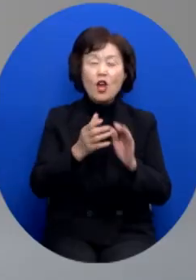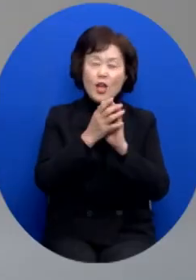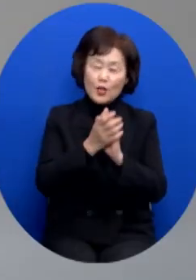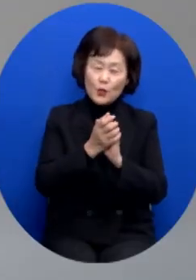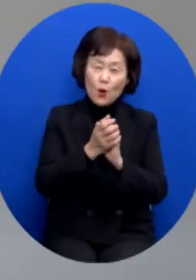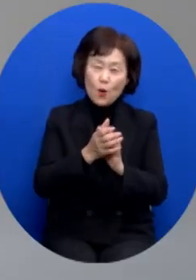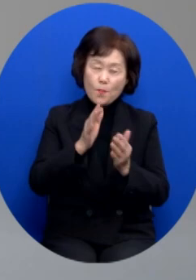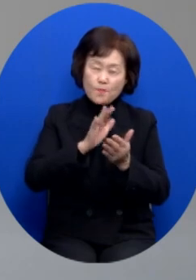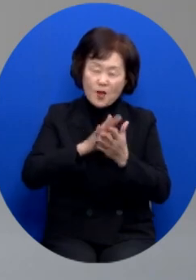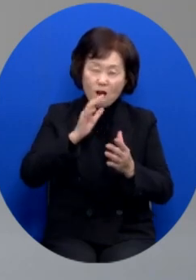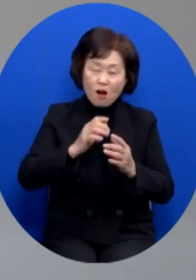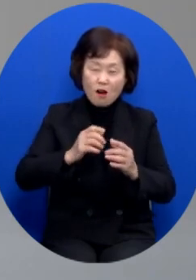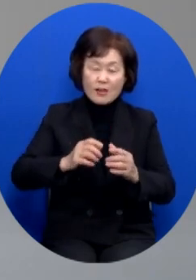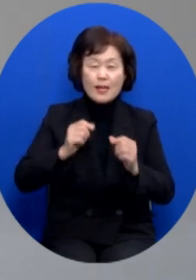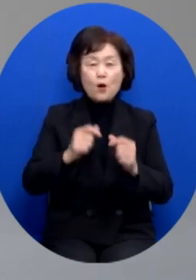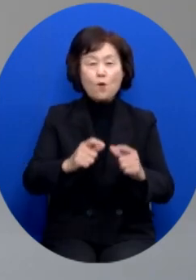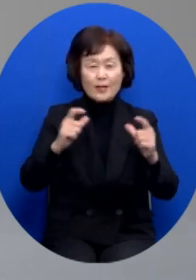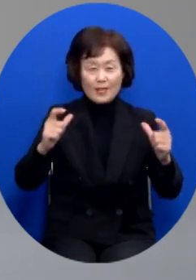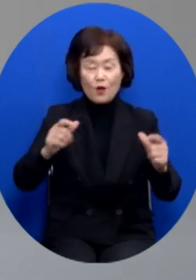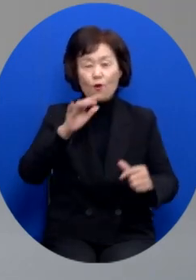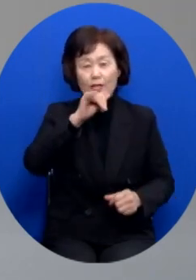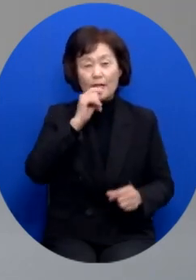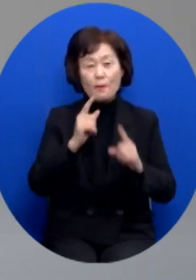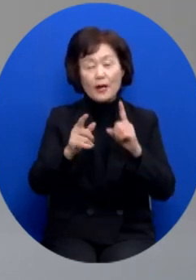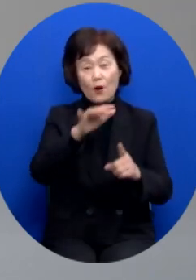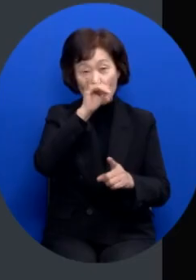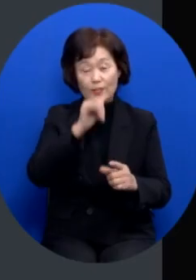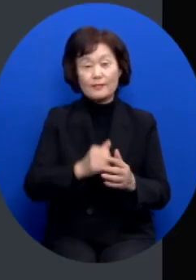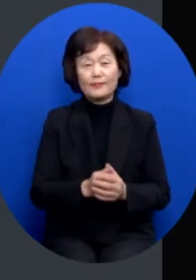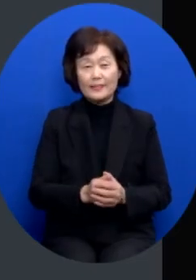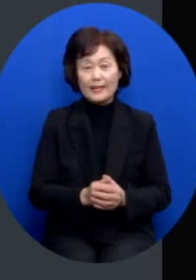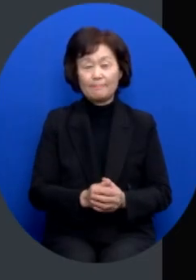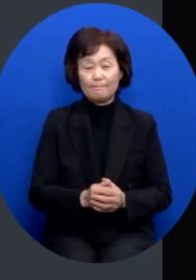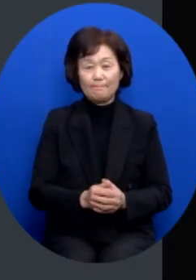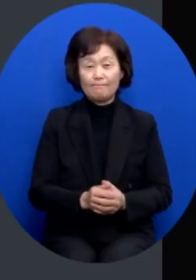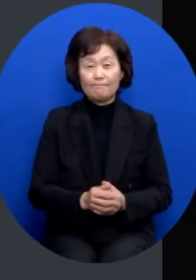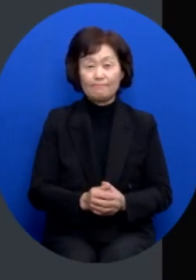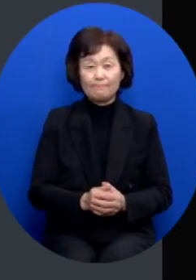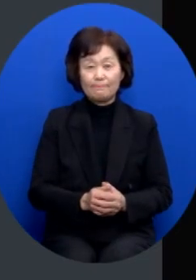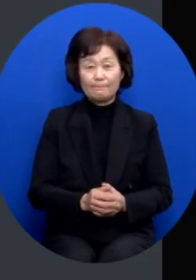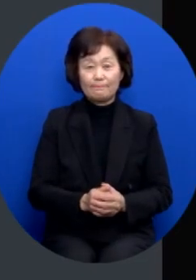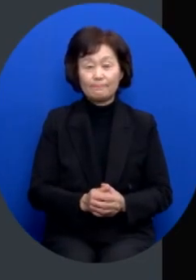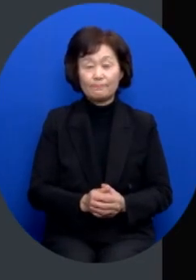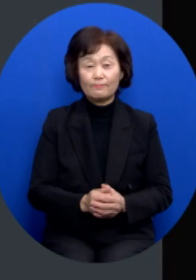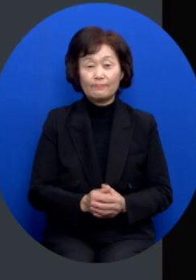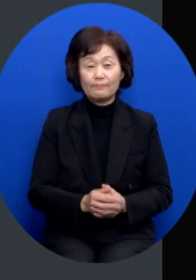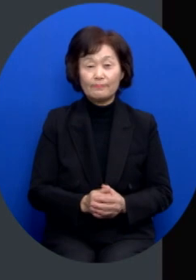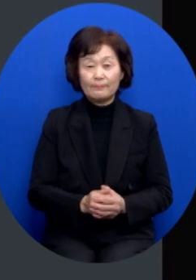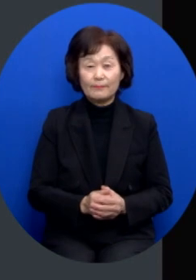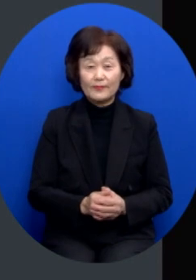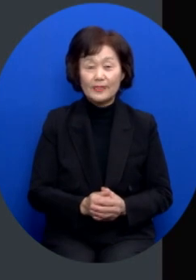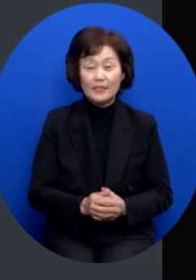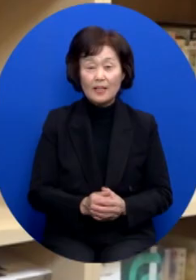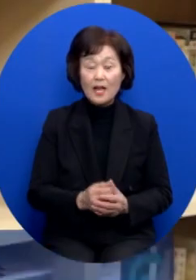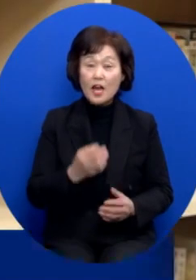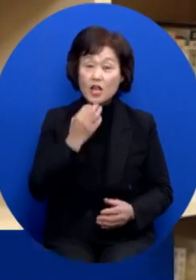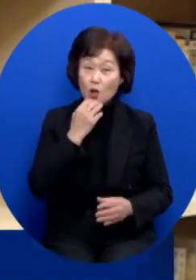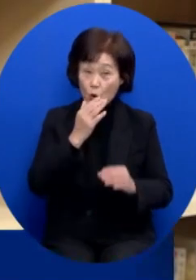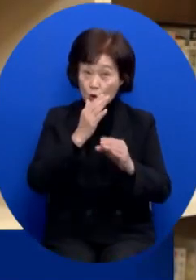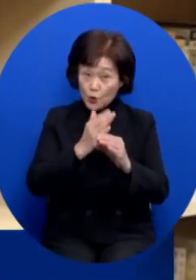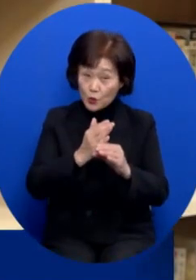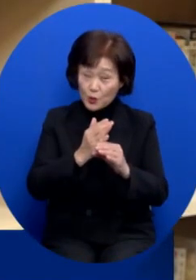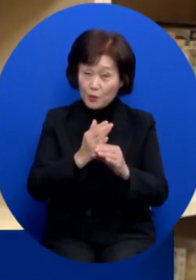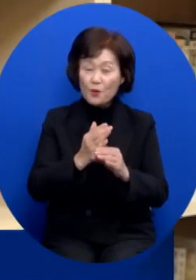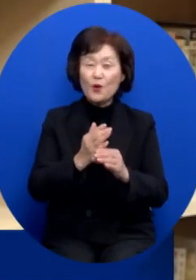기도 운동을 전국 광역시와 전 세계로 확장시켜 나가겠다는 포부를 밝혔습니다. 서울 중심으로